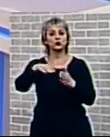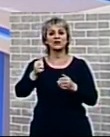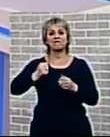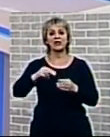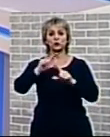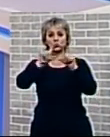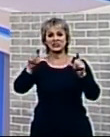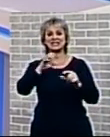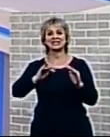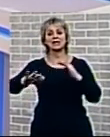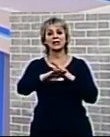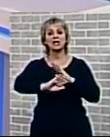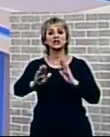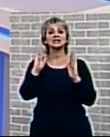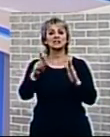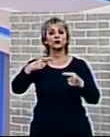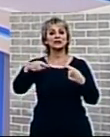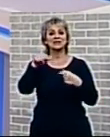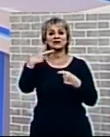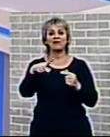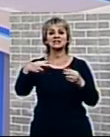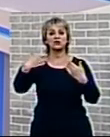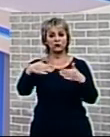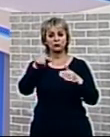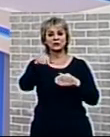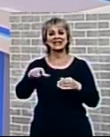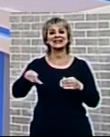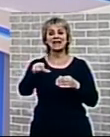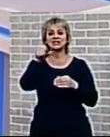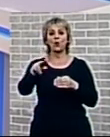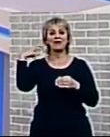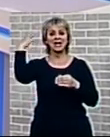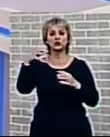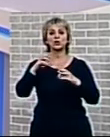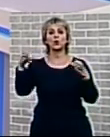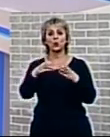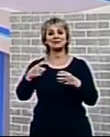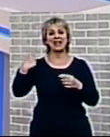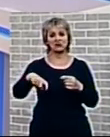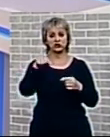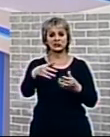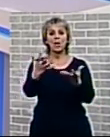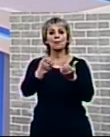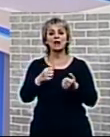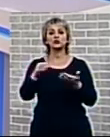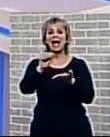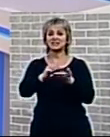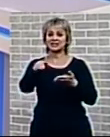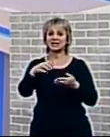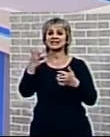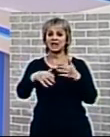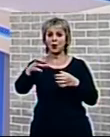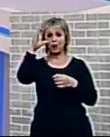военные училища страны. Не станут исключением и 20 выпускников Донского кадетского корпуса в Новочеркасске, получившие аттестаты о